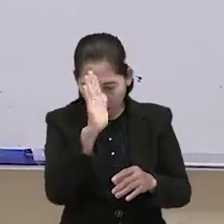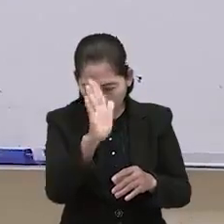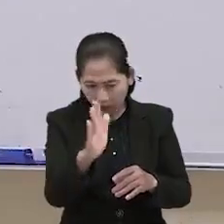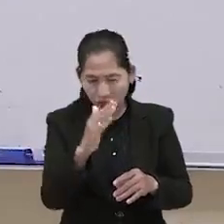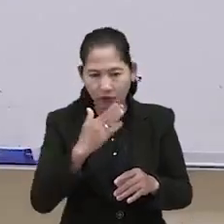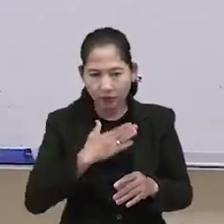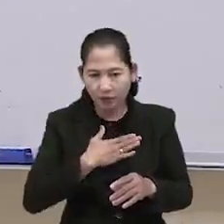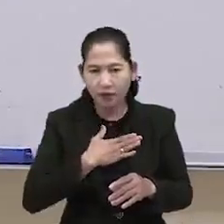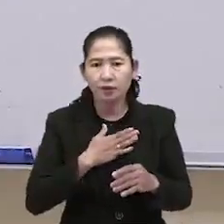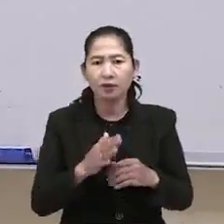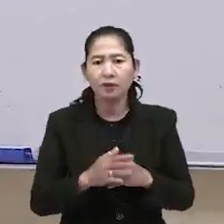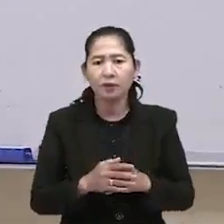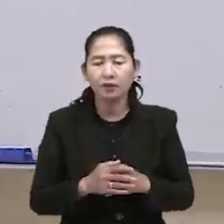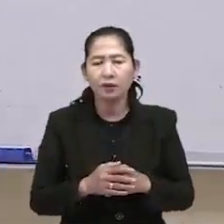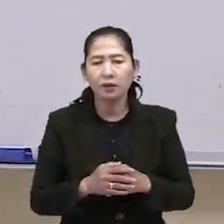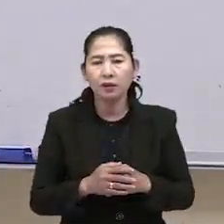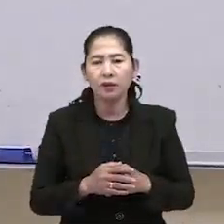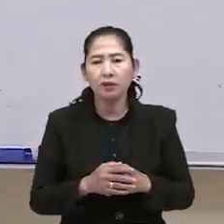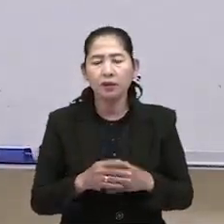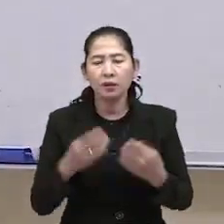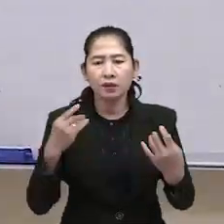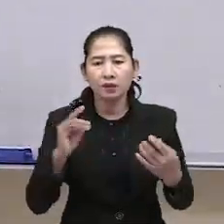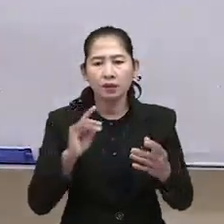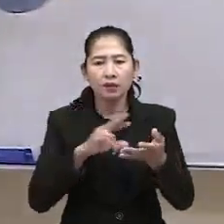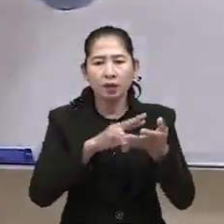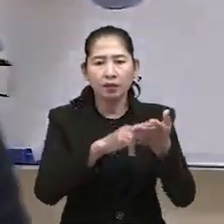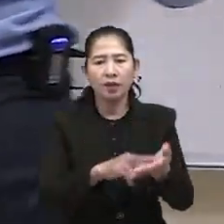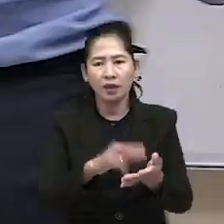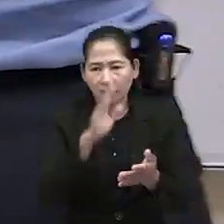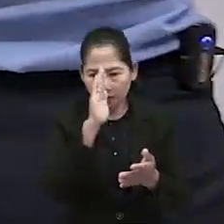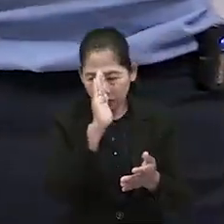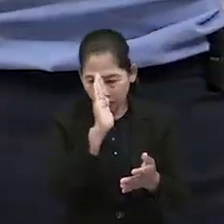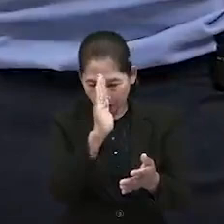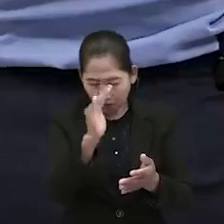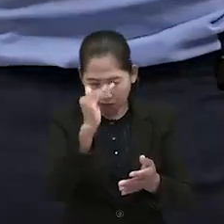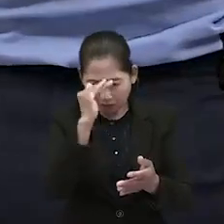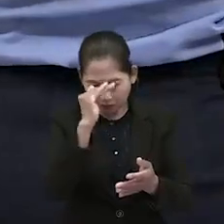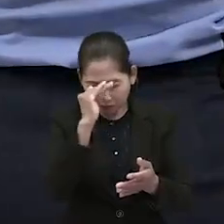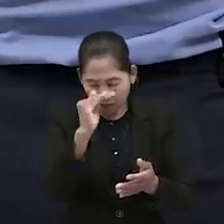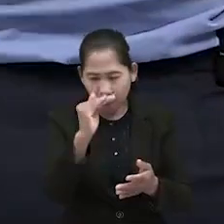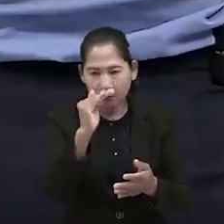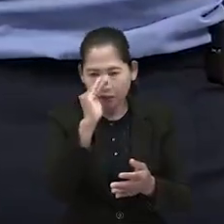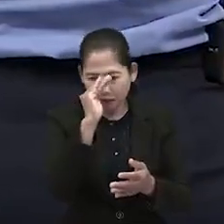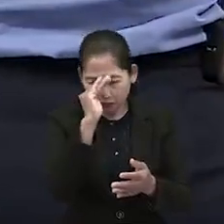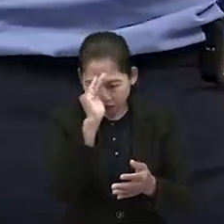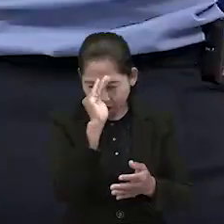ចាអញ្ចឹងសត្វខ្លះអាចថាតំណាងឲ្យភាពស្មោះត្រង់ណាកូនណា